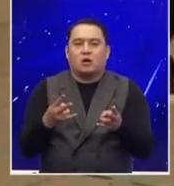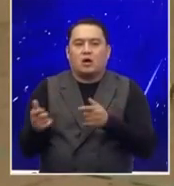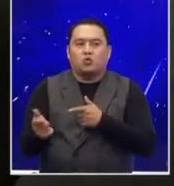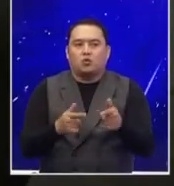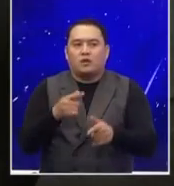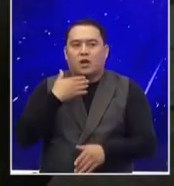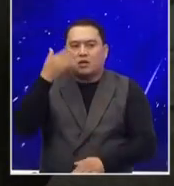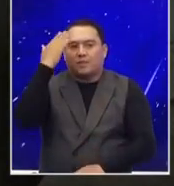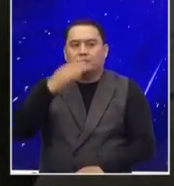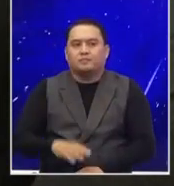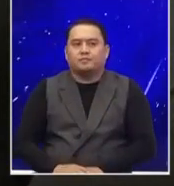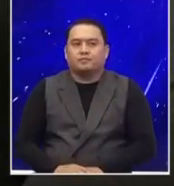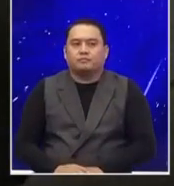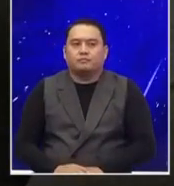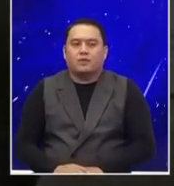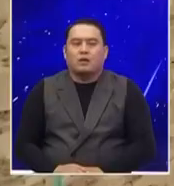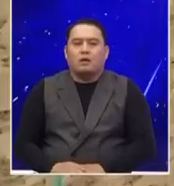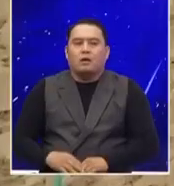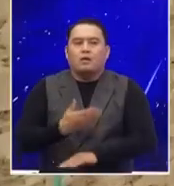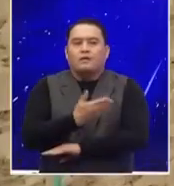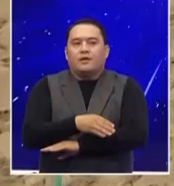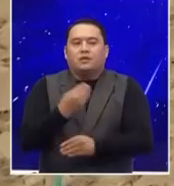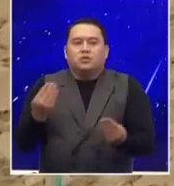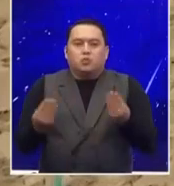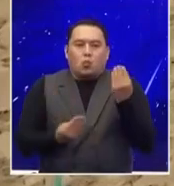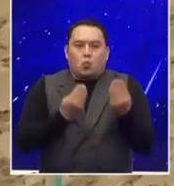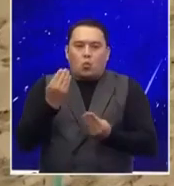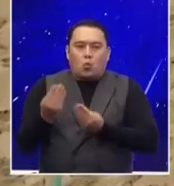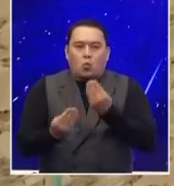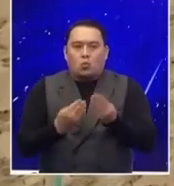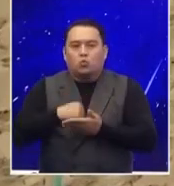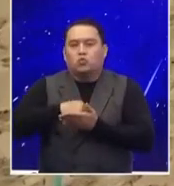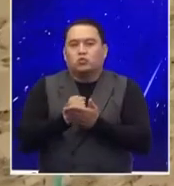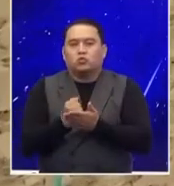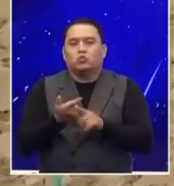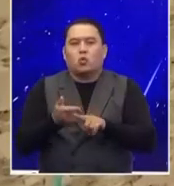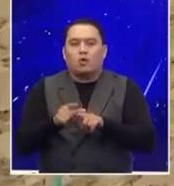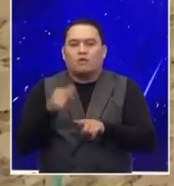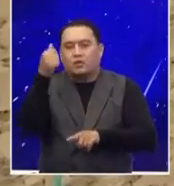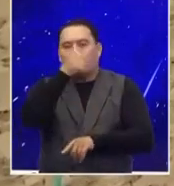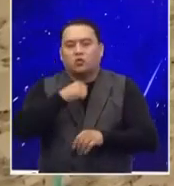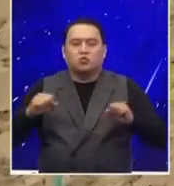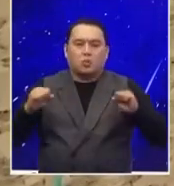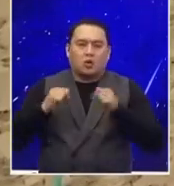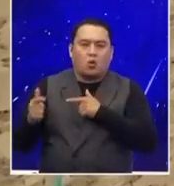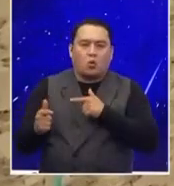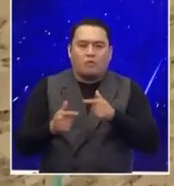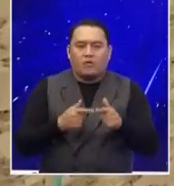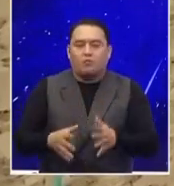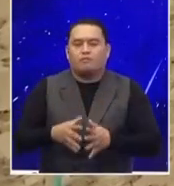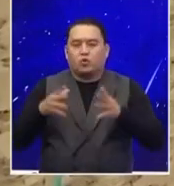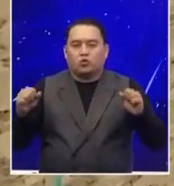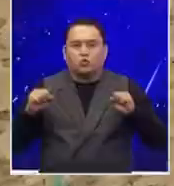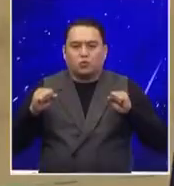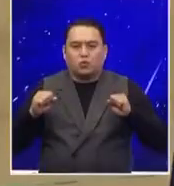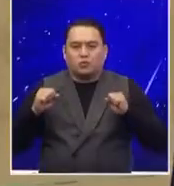все лето. Стоит отметить, пляжный волейбол в спортшколе по игровым видам спорта учредили только в этом году. Уже сейчас спортсменки готовятся ворваться в большой